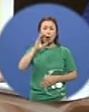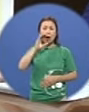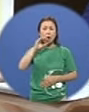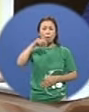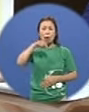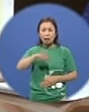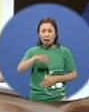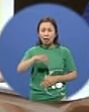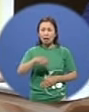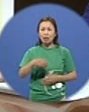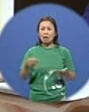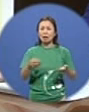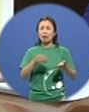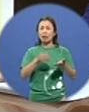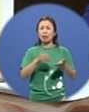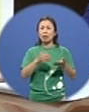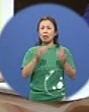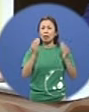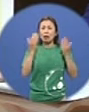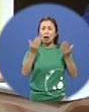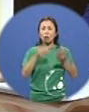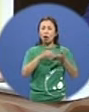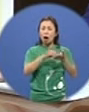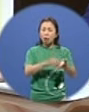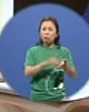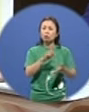ない県外進学率が